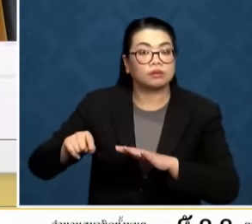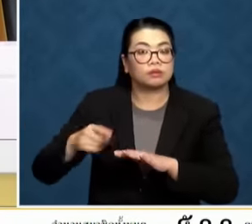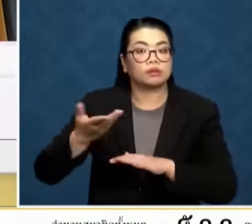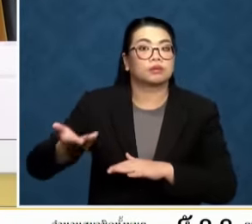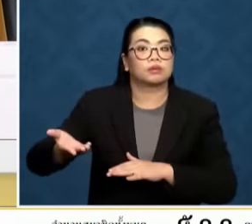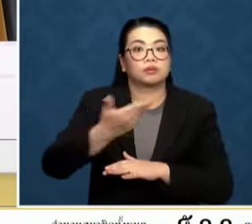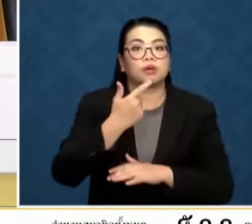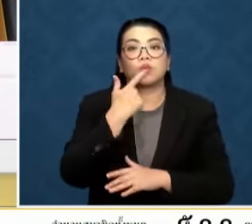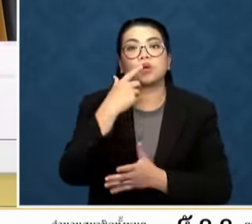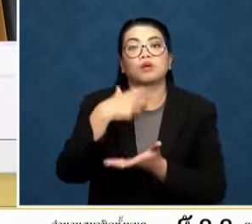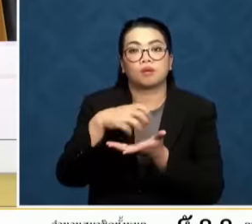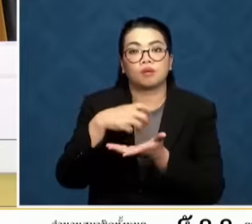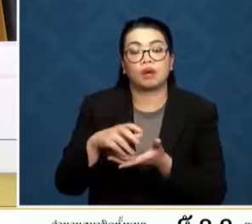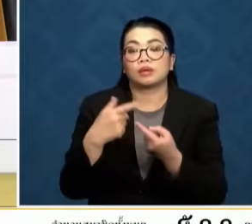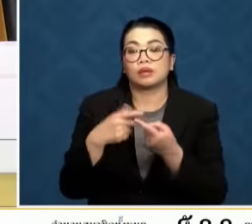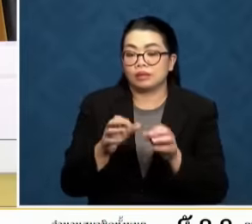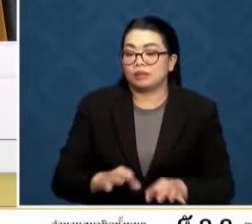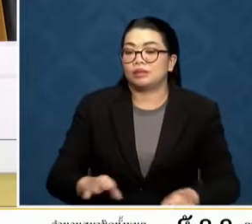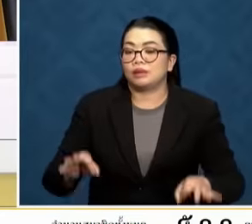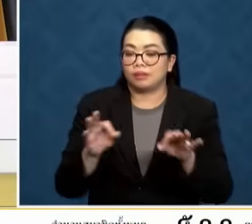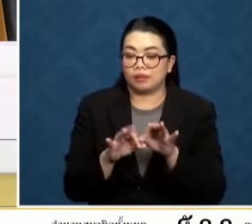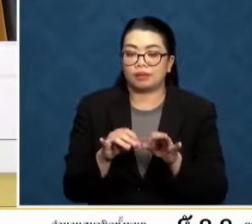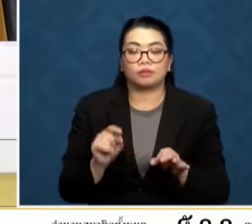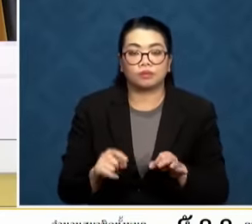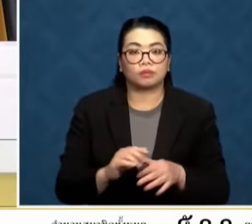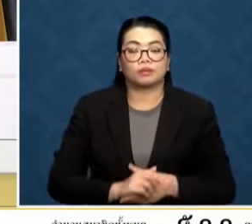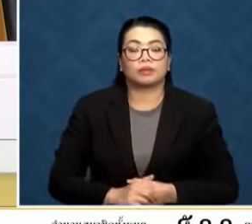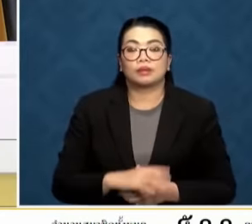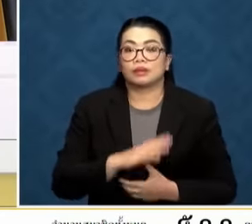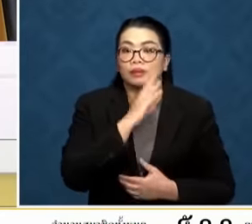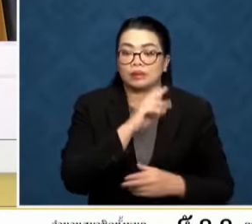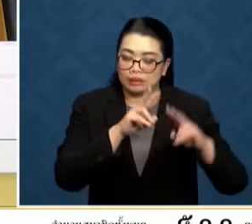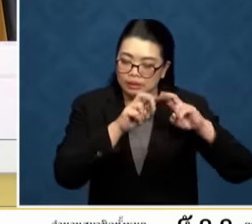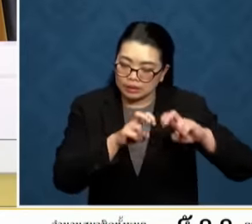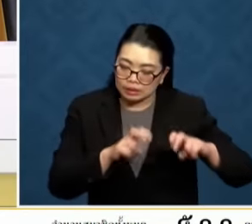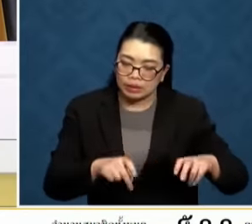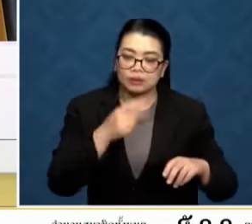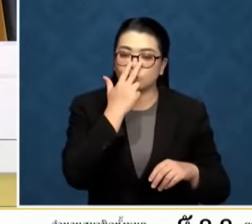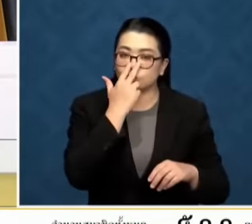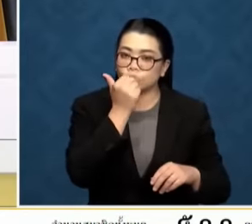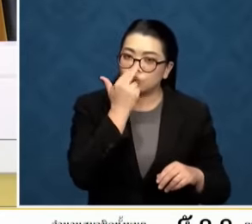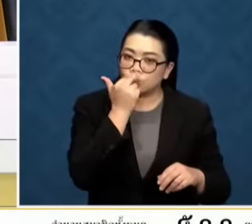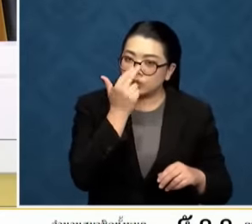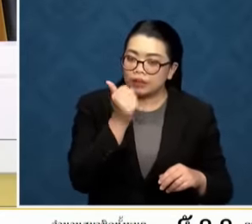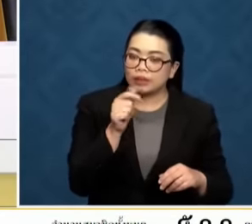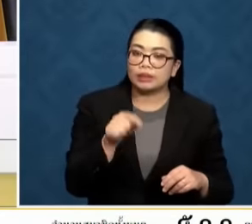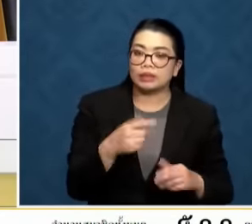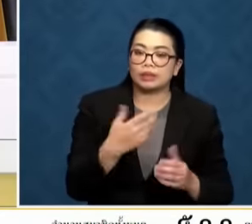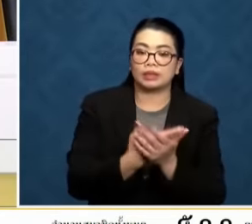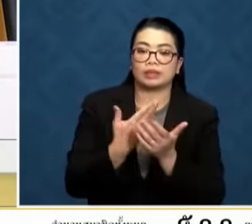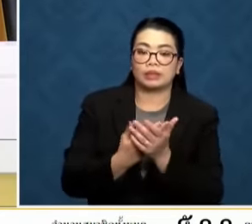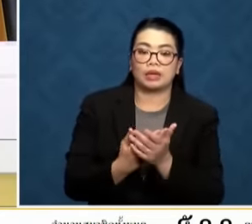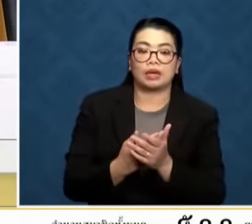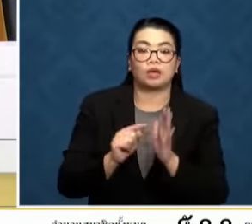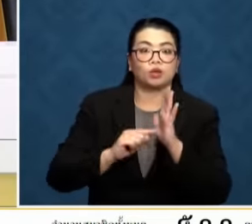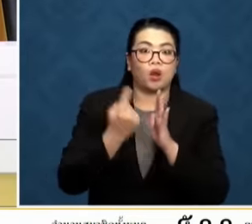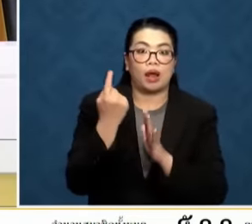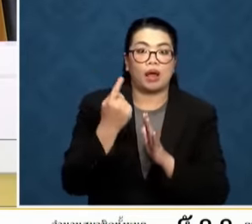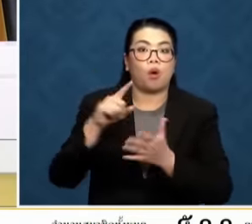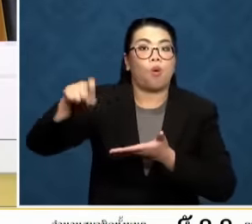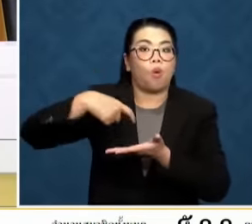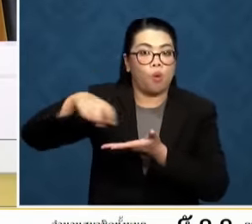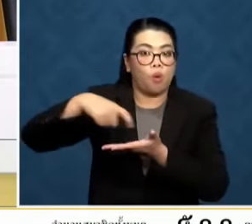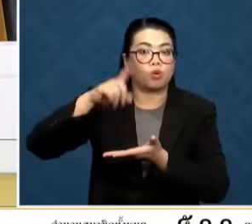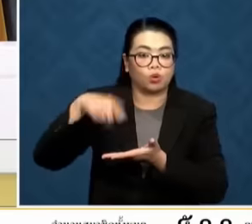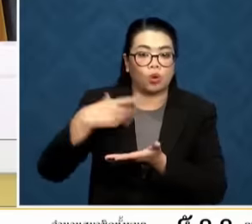walletแต่ประประเด็นนี้เป็นประเด็นที่ถ้าท่านศึกษาเงื่อนไขให้ดีของตัว Digitalwalletเงื่อนไขแรกๆของเราต้องเป็นการ